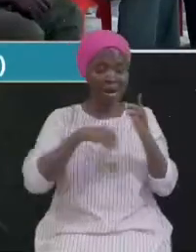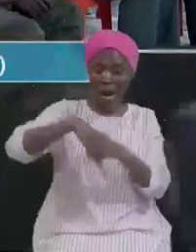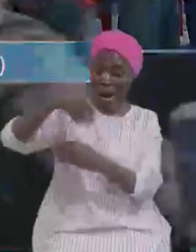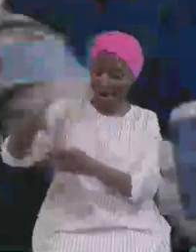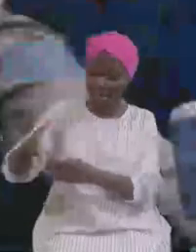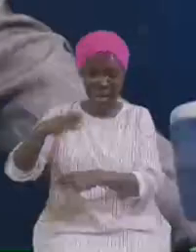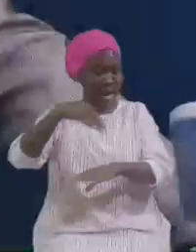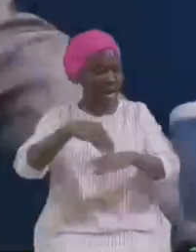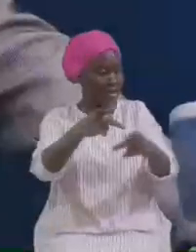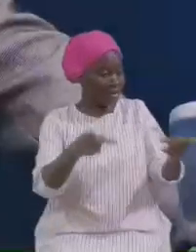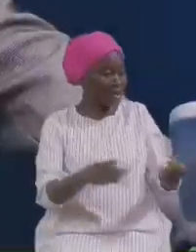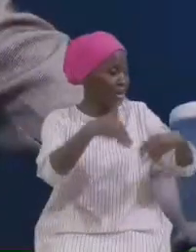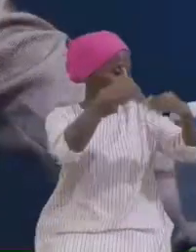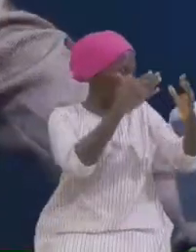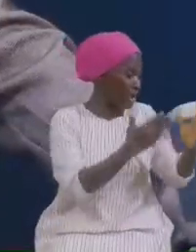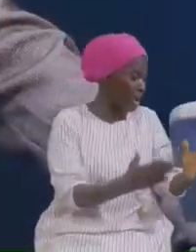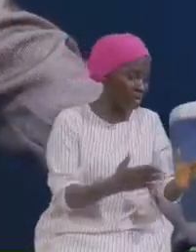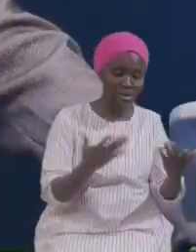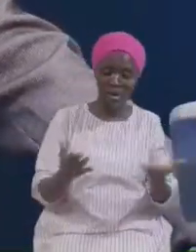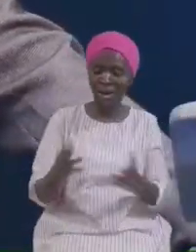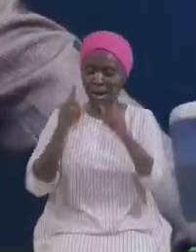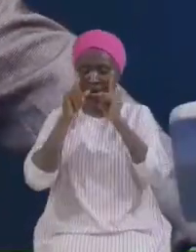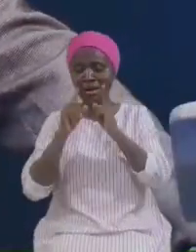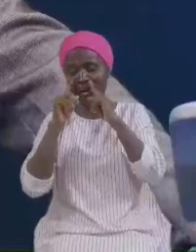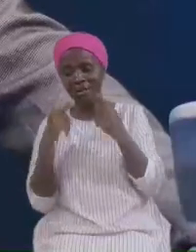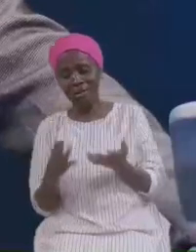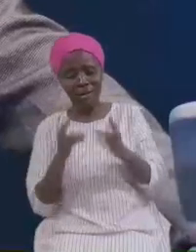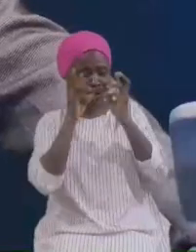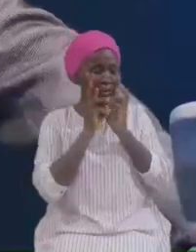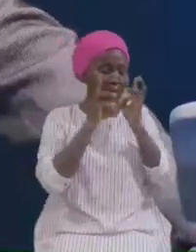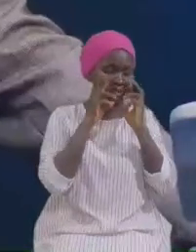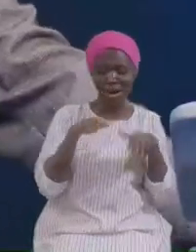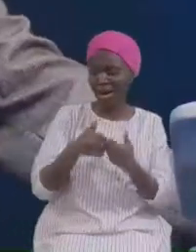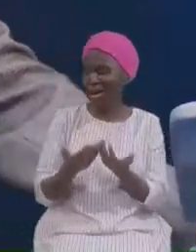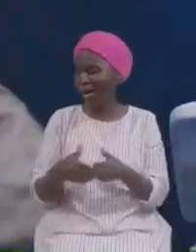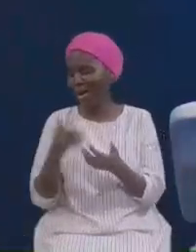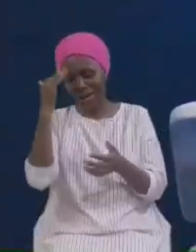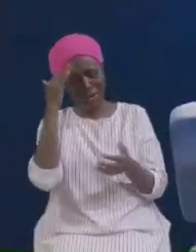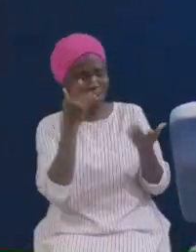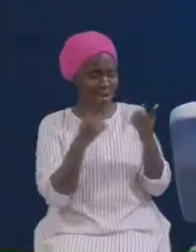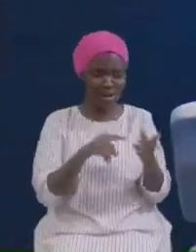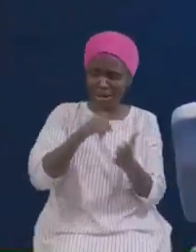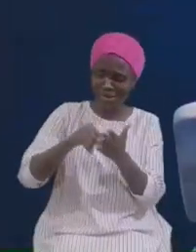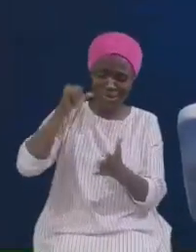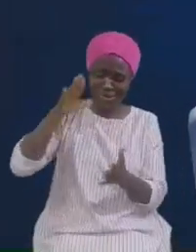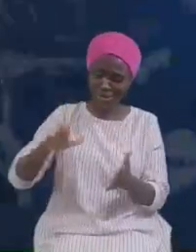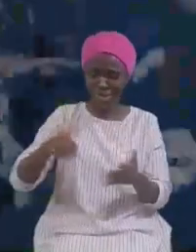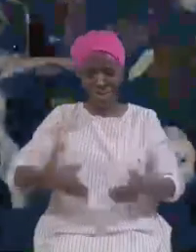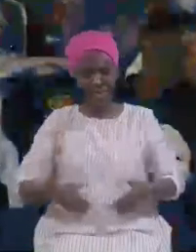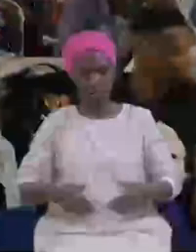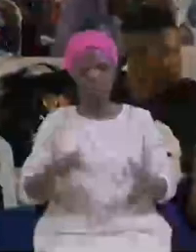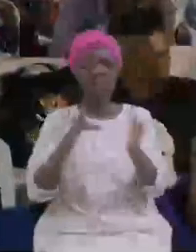dehors. Oh moi, pitié, comment est-ce que ça peut arriver? Oh, elle est encore jeune. Jésus a dit,